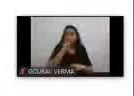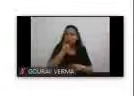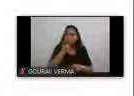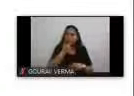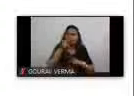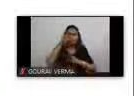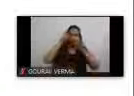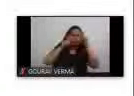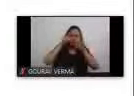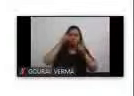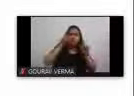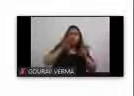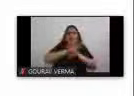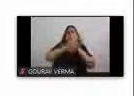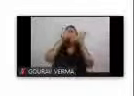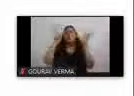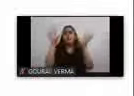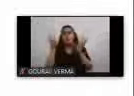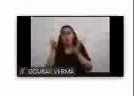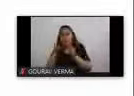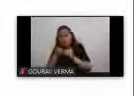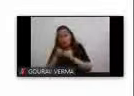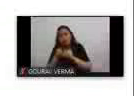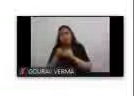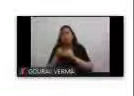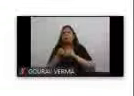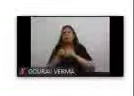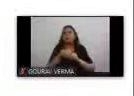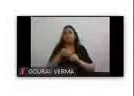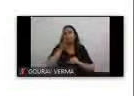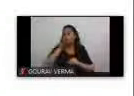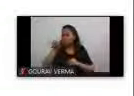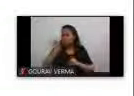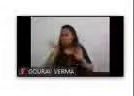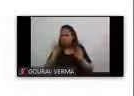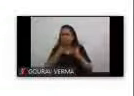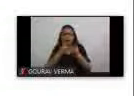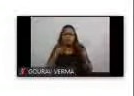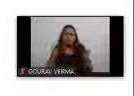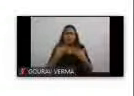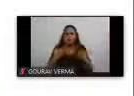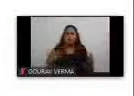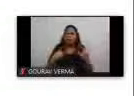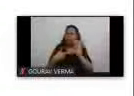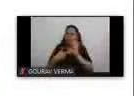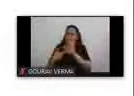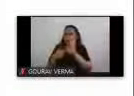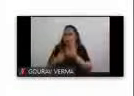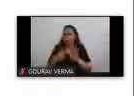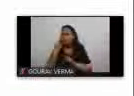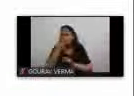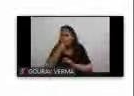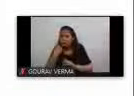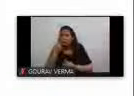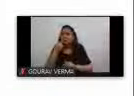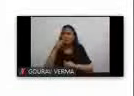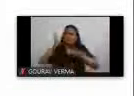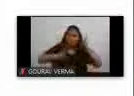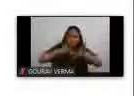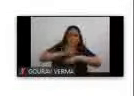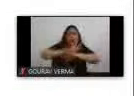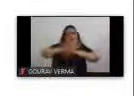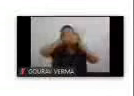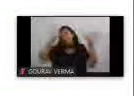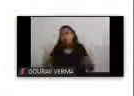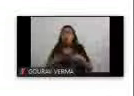एक्सप्रेशंस देखना, नॉन वर्बल कम्युनिकेशन, ये सब के लिए विजन बहुत इंपॉर्टेंट है. एंड इट इज